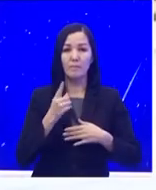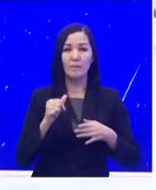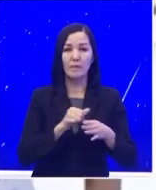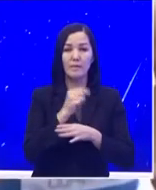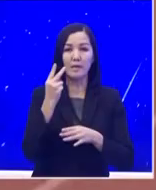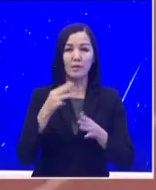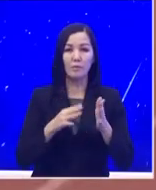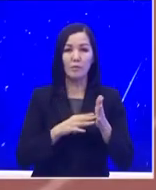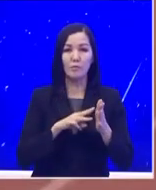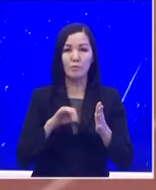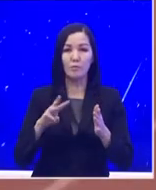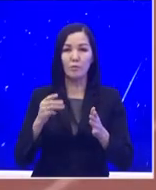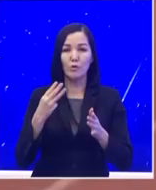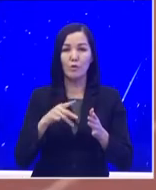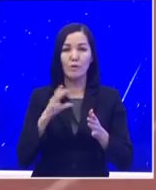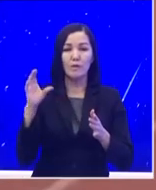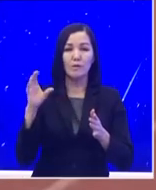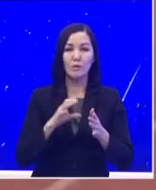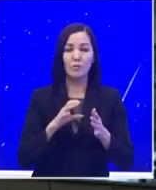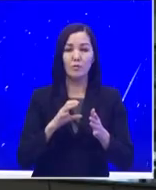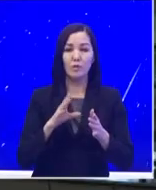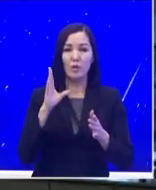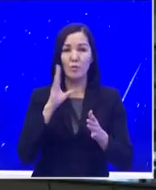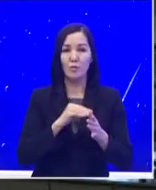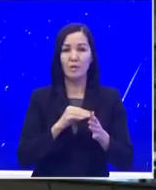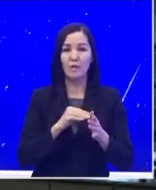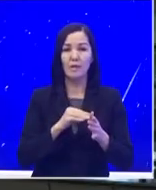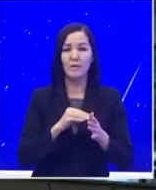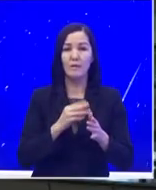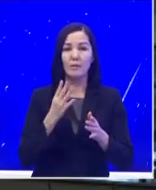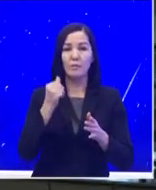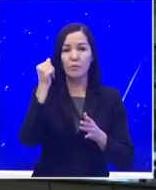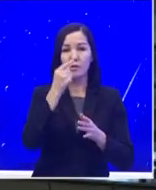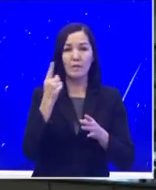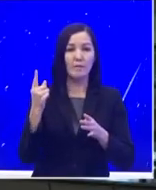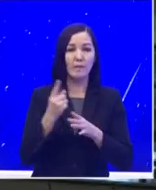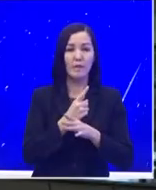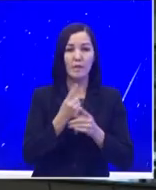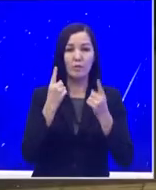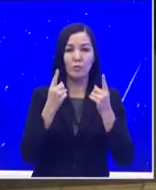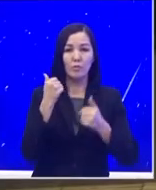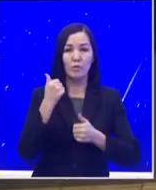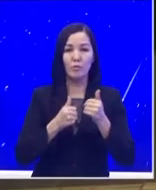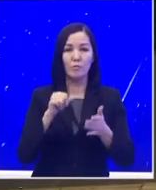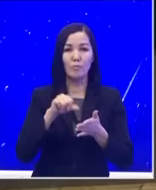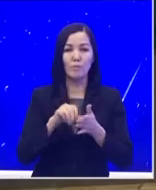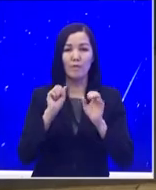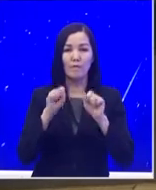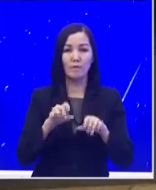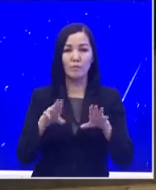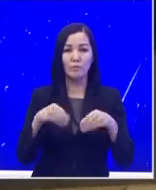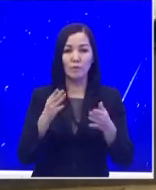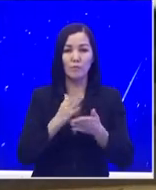сағат 29 минут 31 секундта қиып өтті. Бұл нәтиже 4 жылда бір келетін дүбірлі додаға қатысу мүмкіндігін беріп